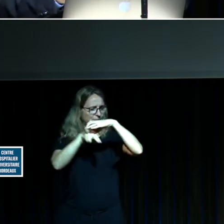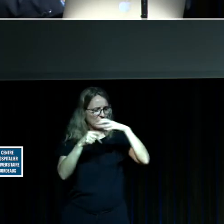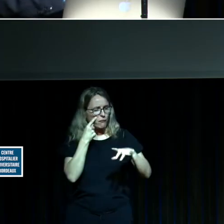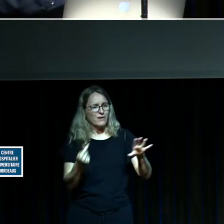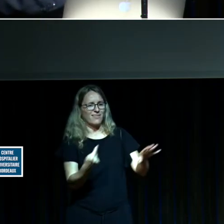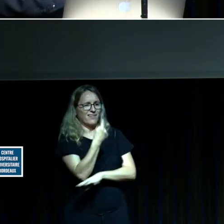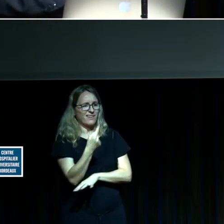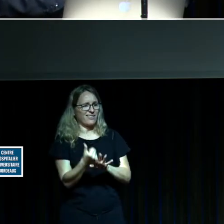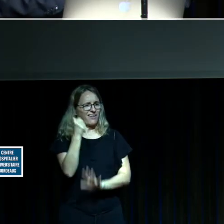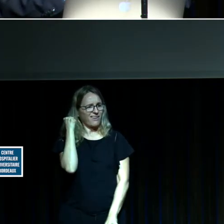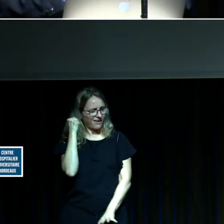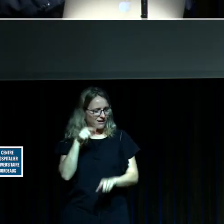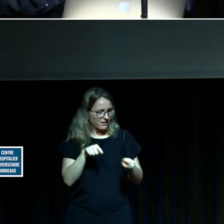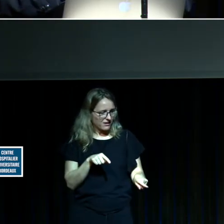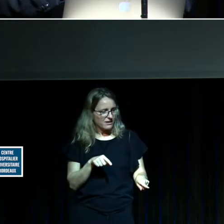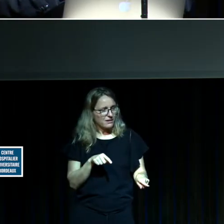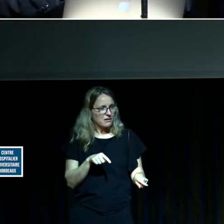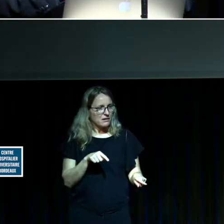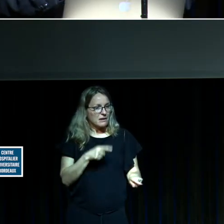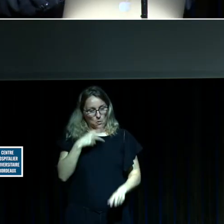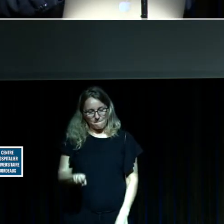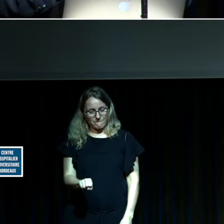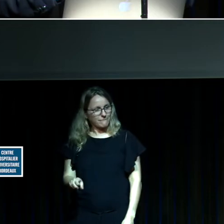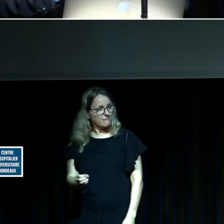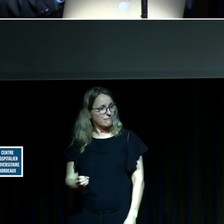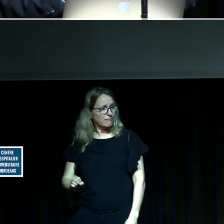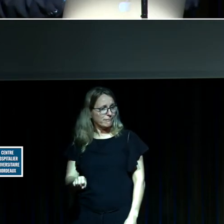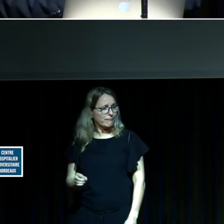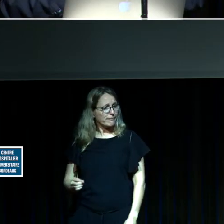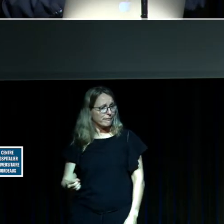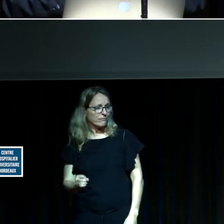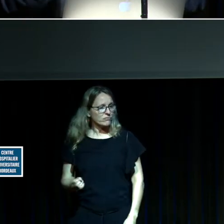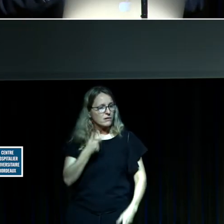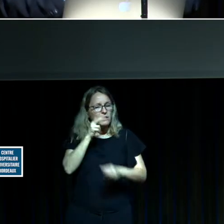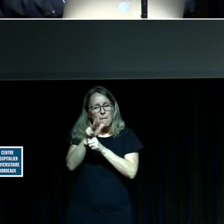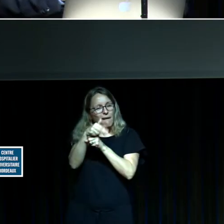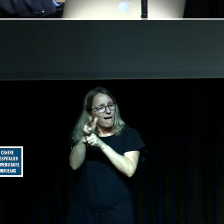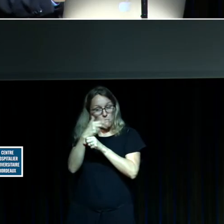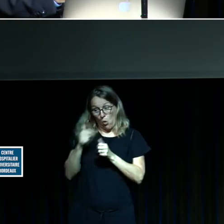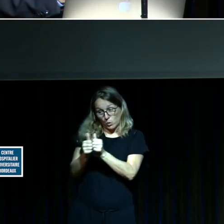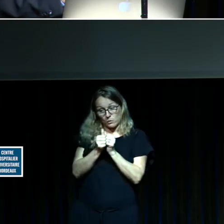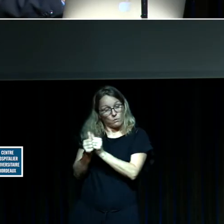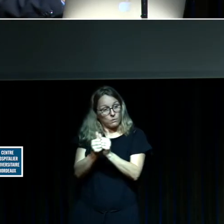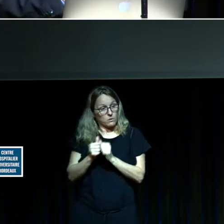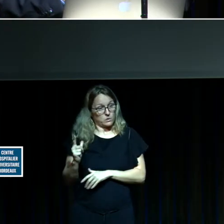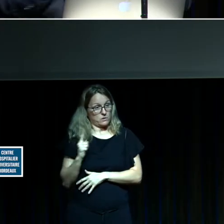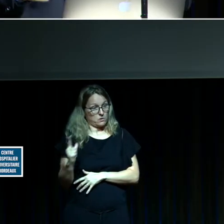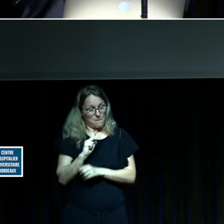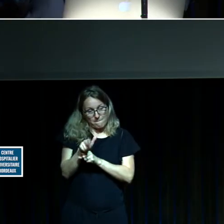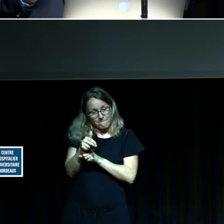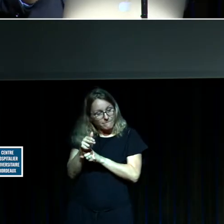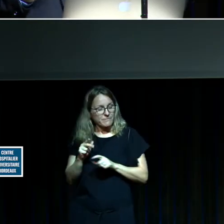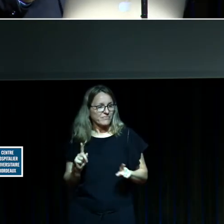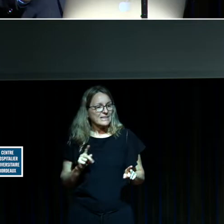si vous avez vu, l'écran du milieu, c'est une console qui, ça c'est la caméra où on fait l'examen ensemble, tous les deux. Ça a été